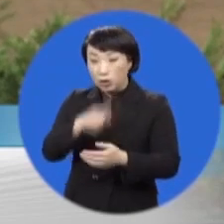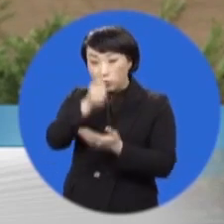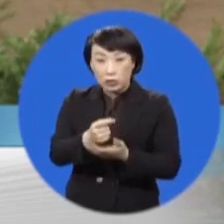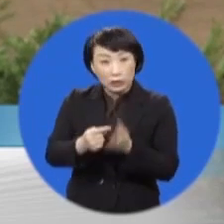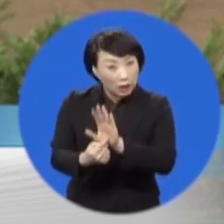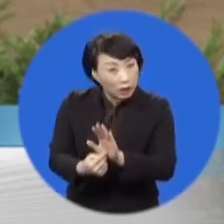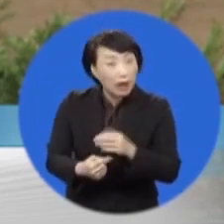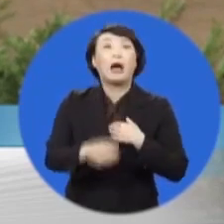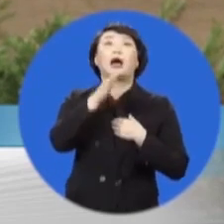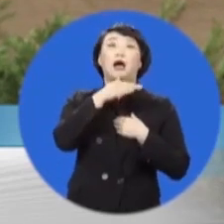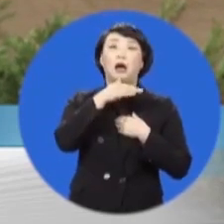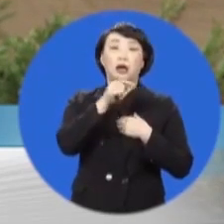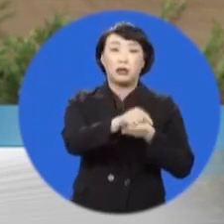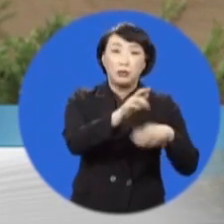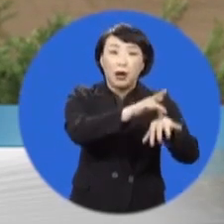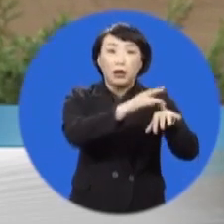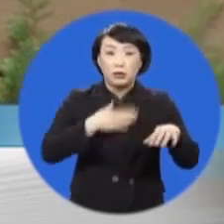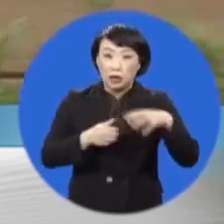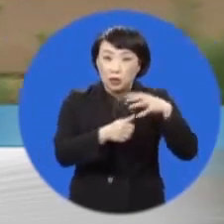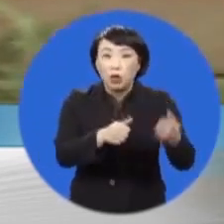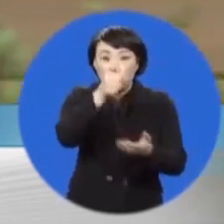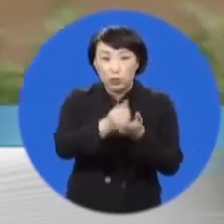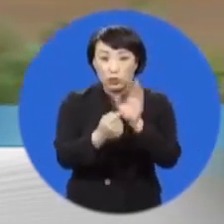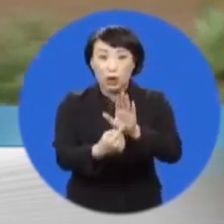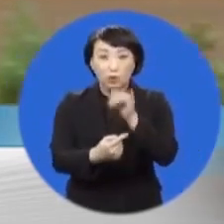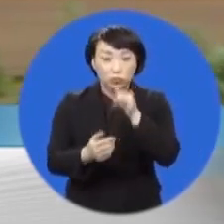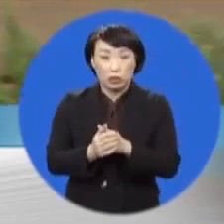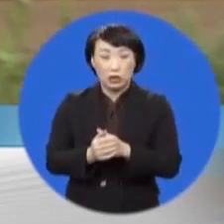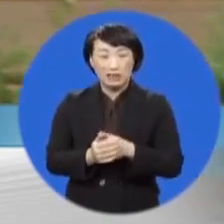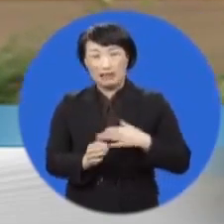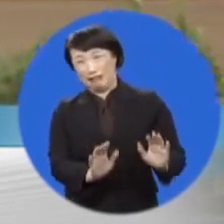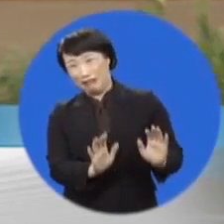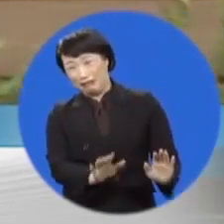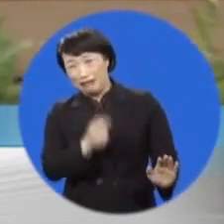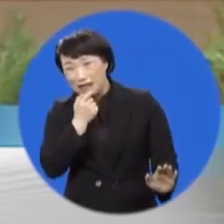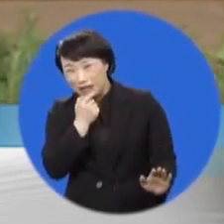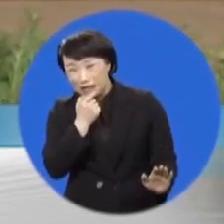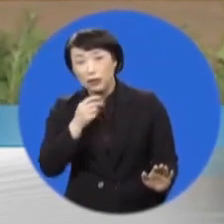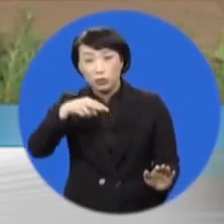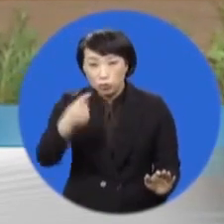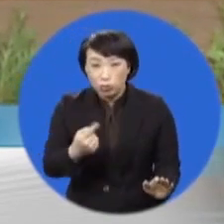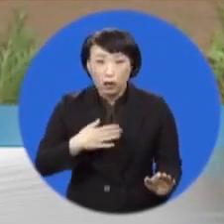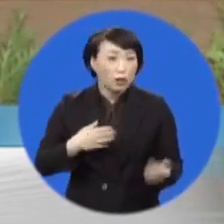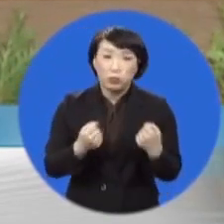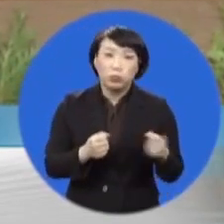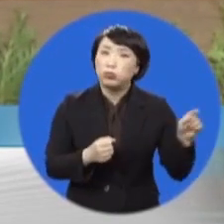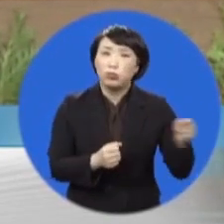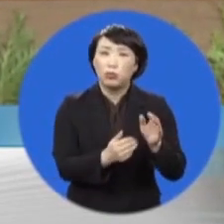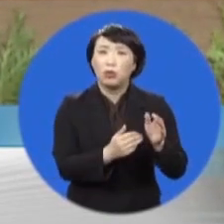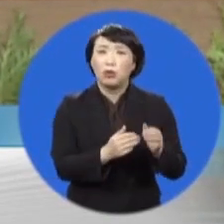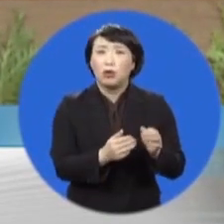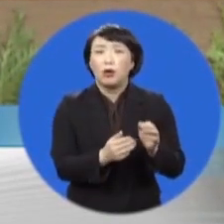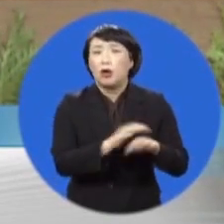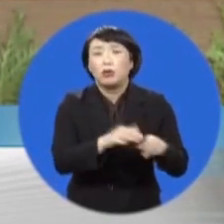근 음이나 를 통해 죄가 더 라나 내가 안 해 볼라고 몸부림을 쳐 동 내 힘으로 해결할 수